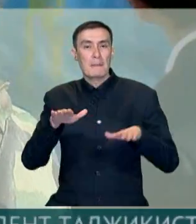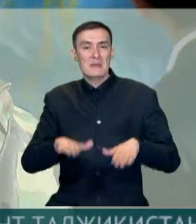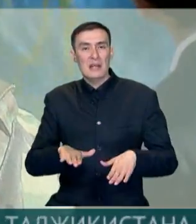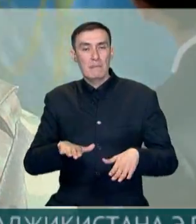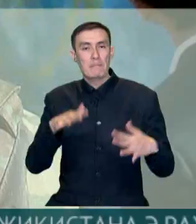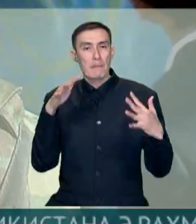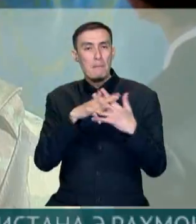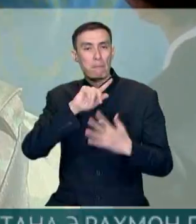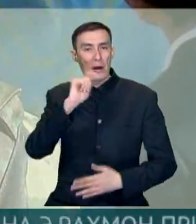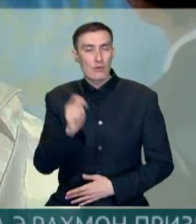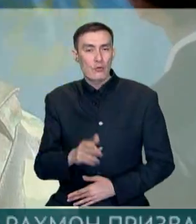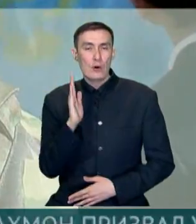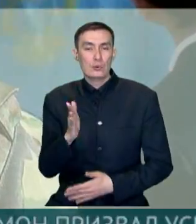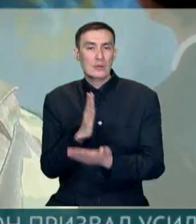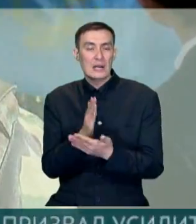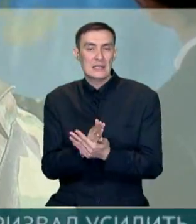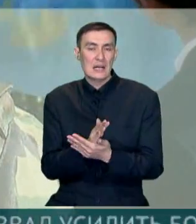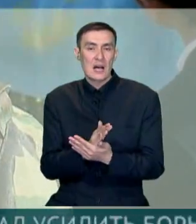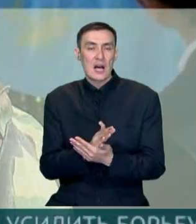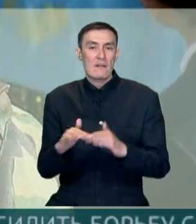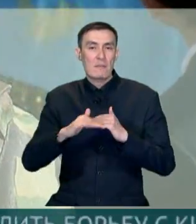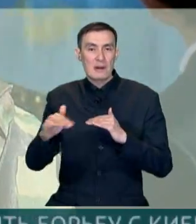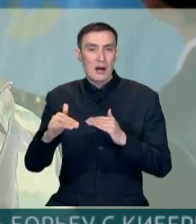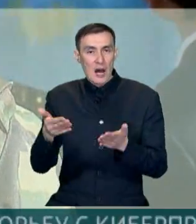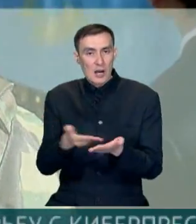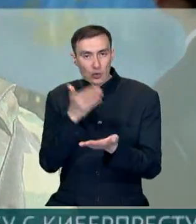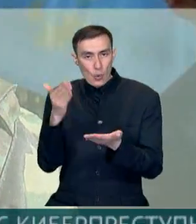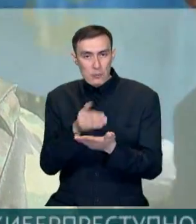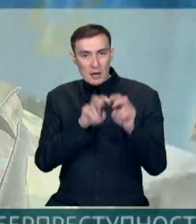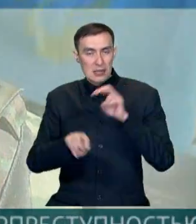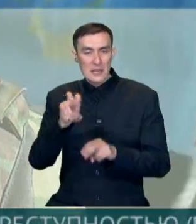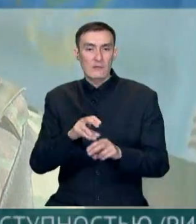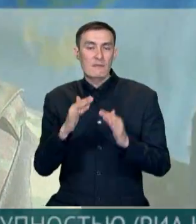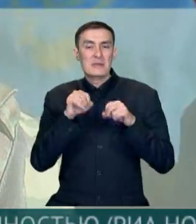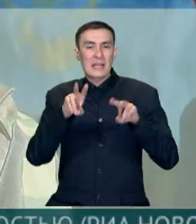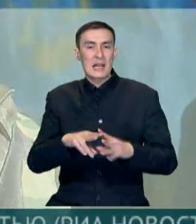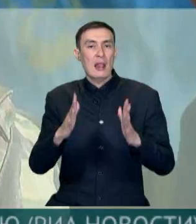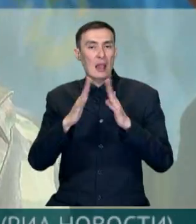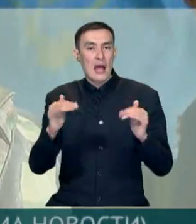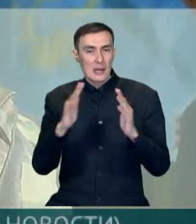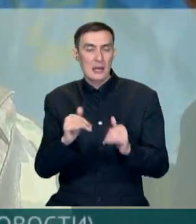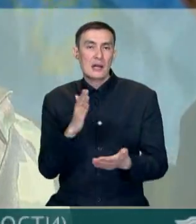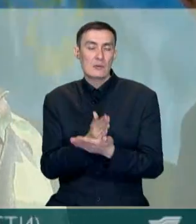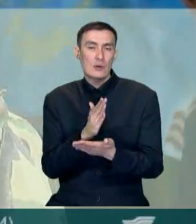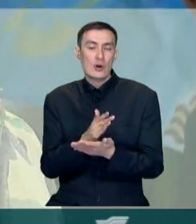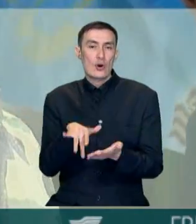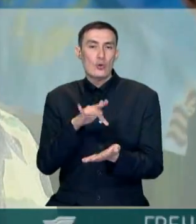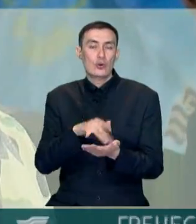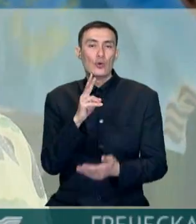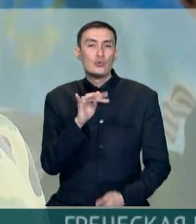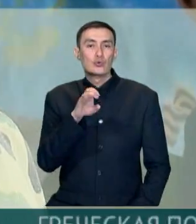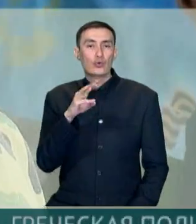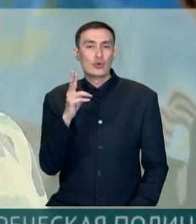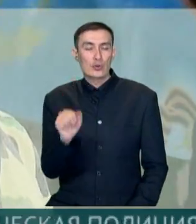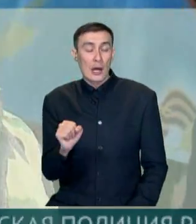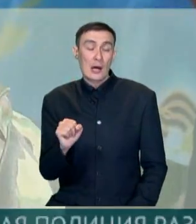боев, будут находиться в полевых раскопках. То есть в лагере, который расположен в городе Пустошка Невельского